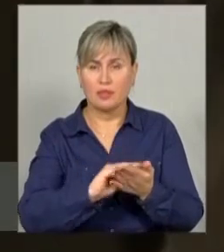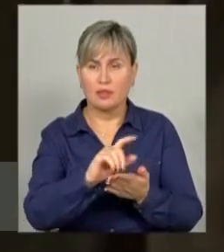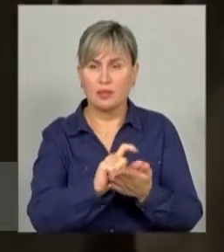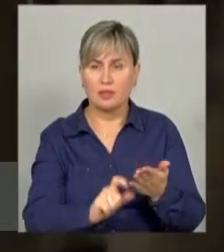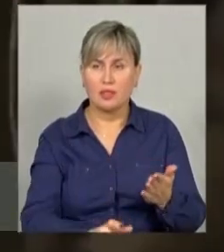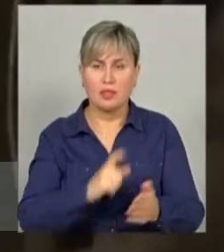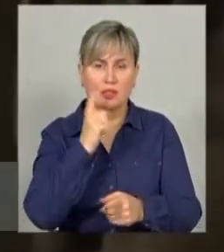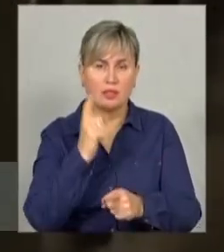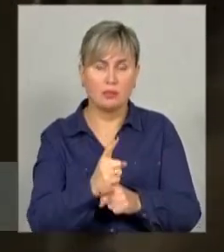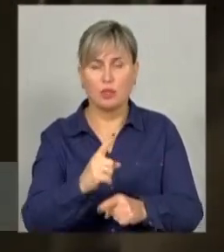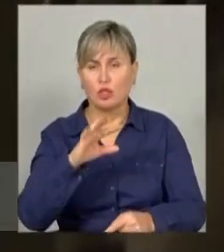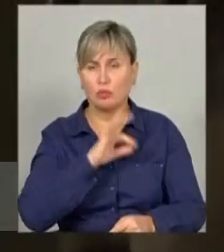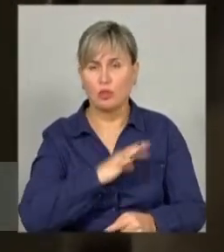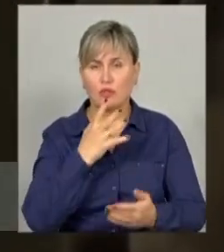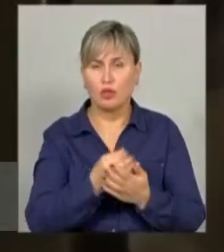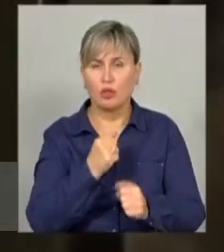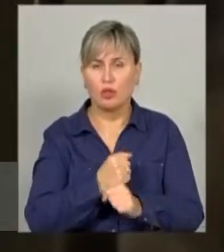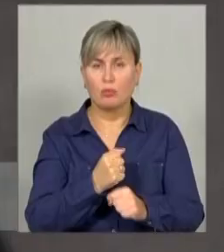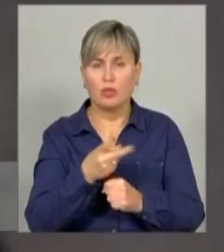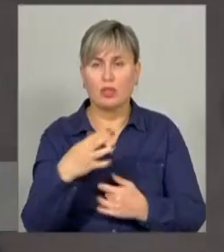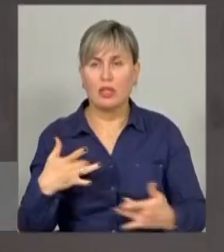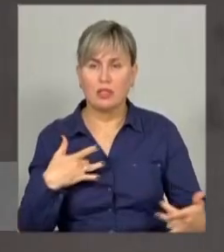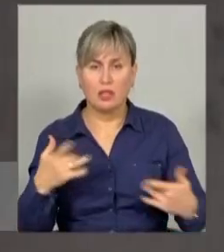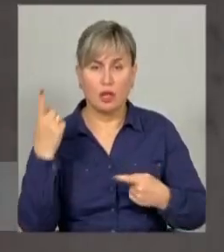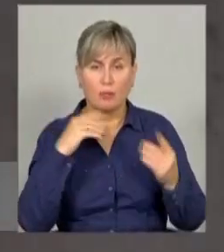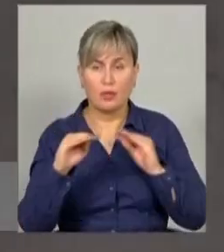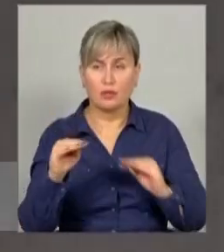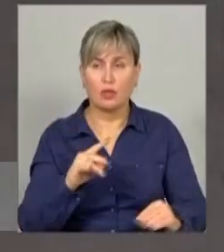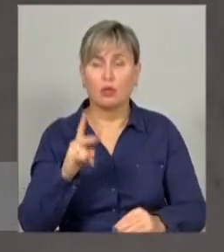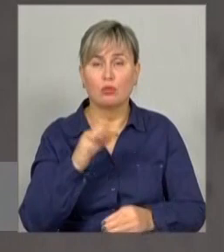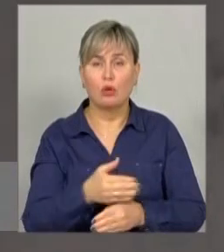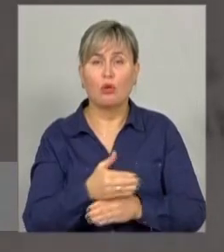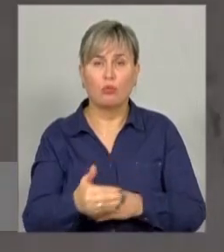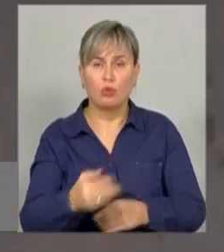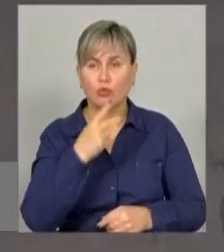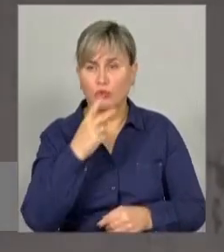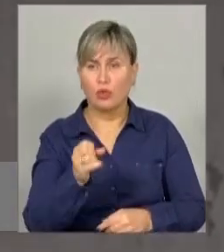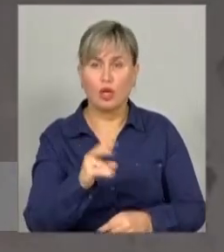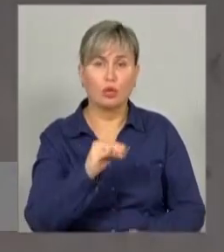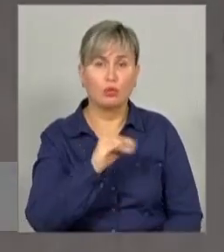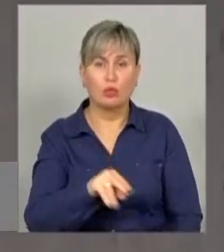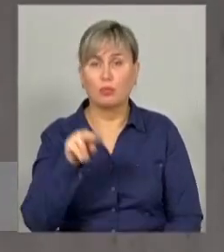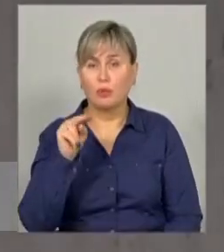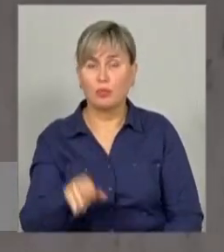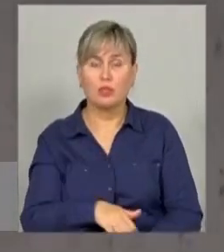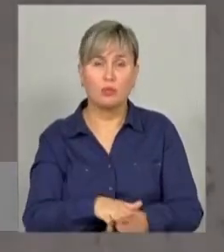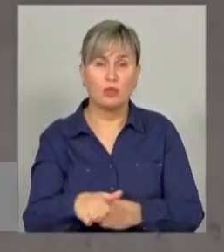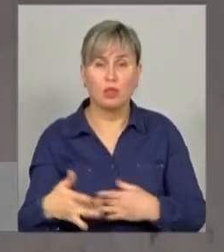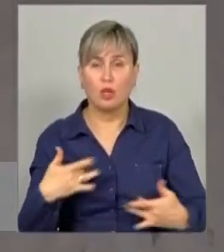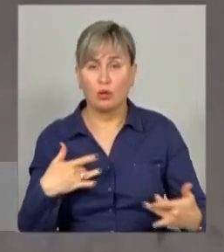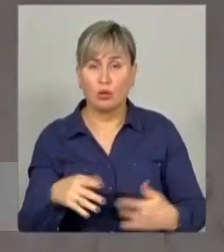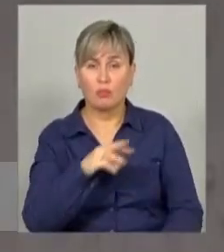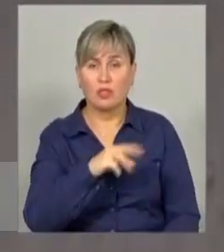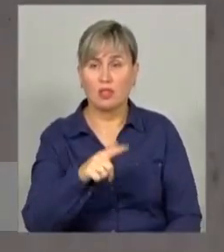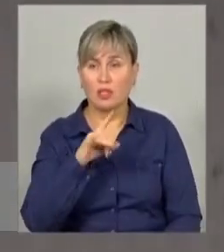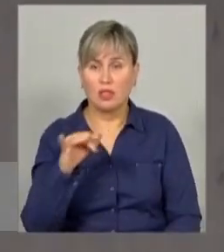наотрез запретил им использовать свою работу для Театральной постановки Однако позже увидев как Юрий Померанцев исполняет роль мистера